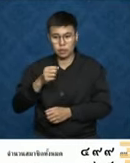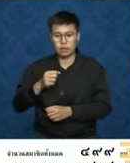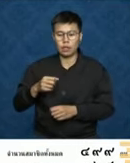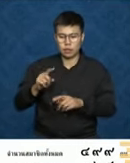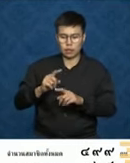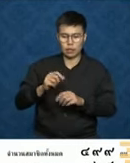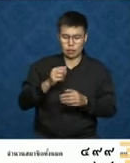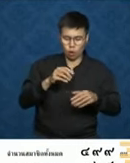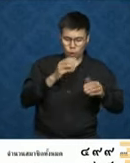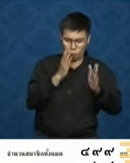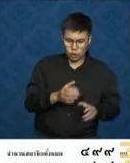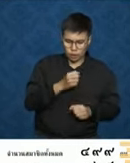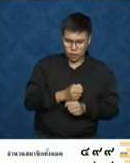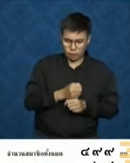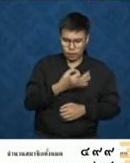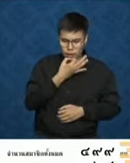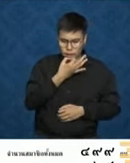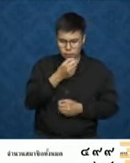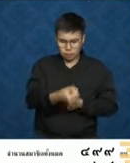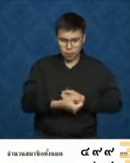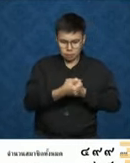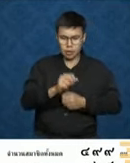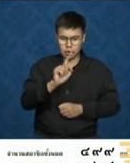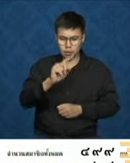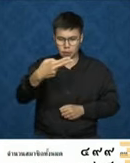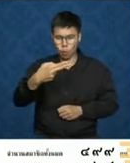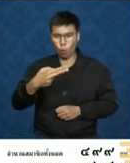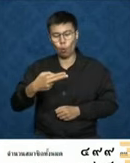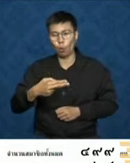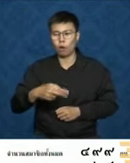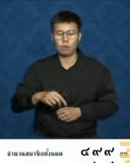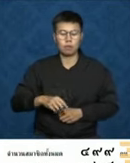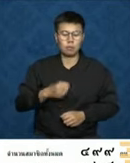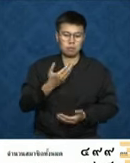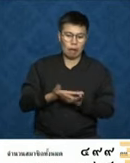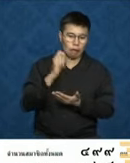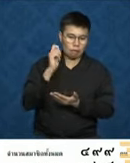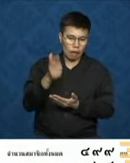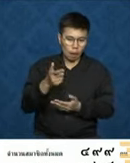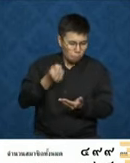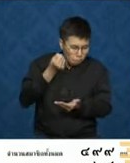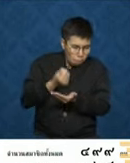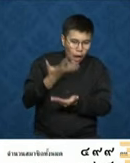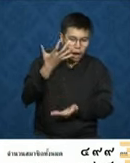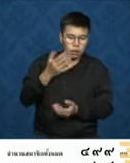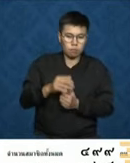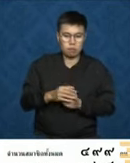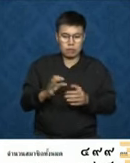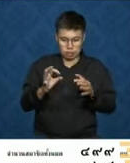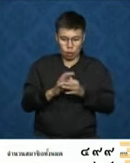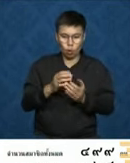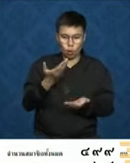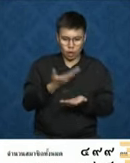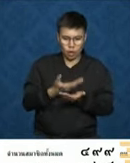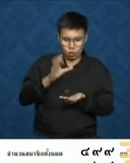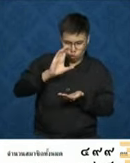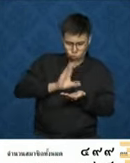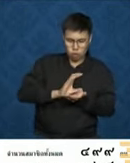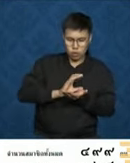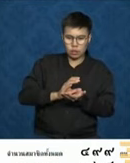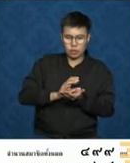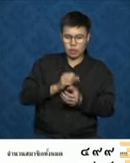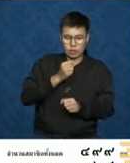เกษตรกรเอ่อจำนวนหมื่นกว่าไร่จะความเดือดร้อนเพราะเป็นการต้นทุนอย่างหนึ่งในการผลิตจขอให้หน่วยงานที่เกี่ยว